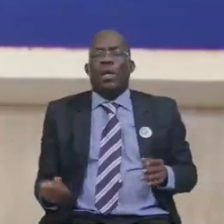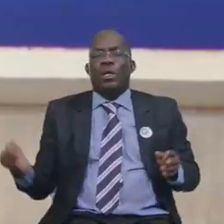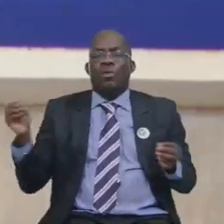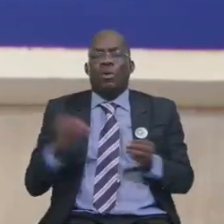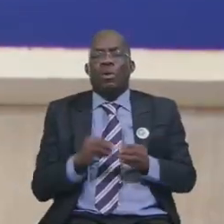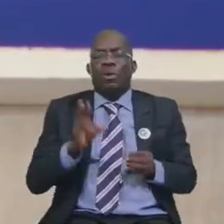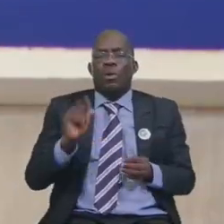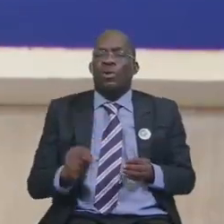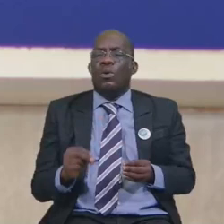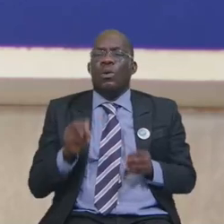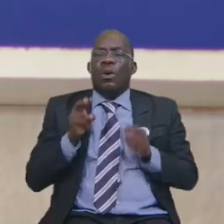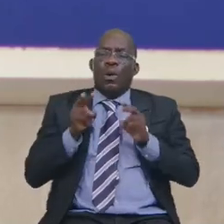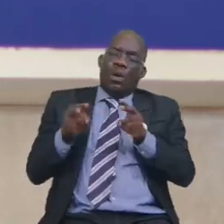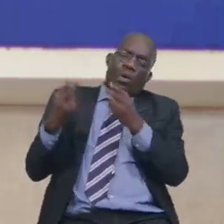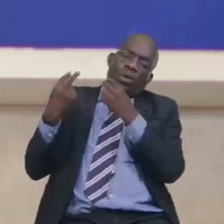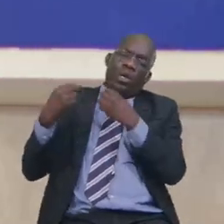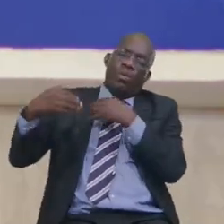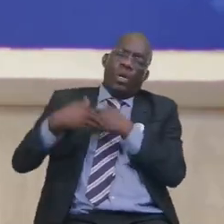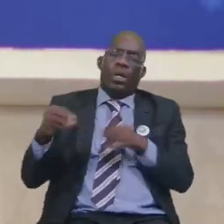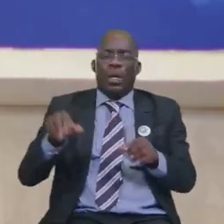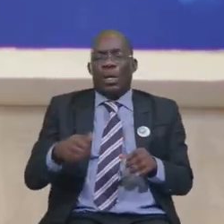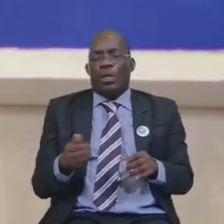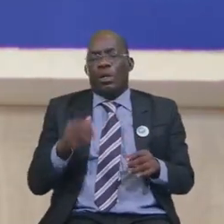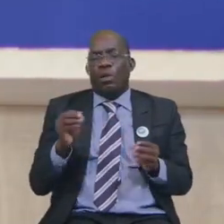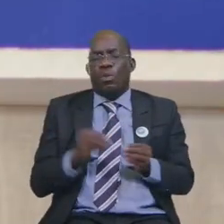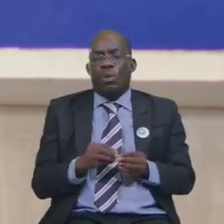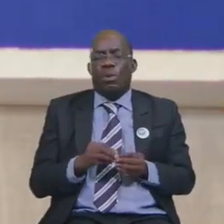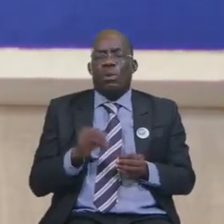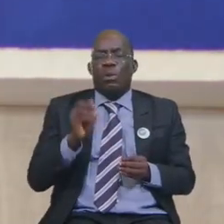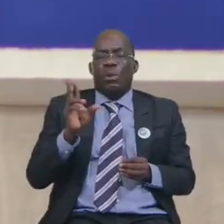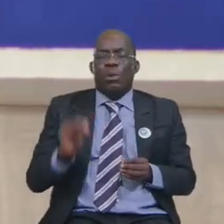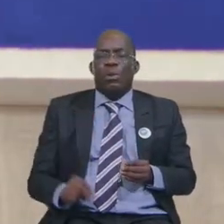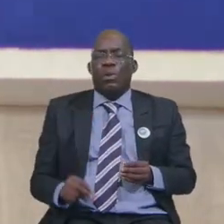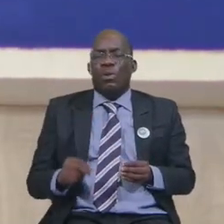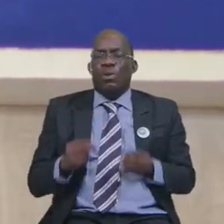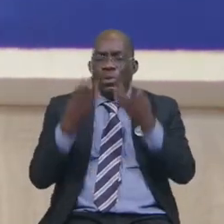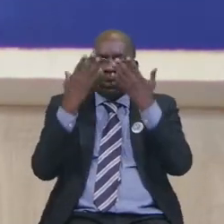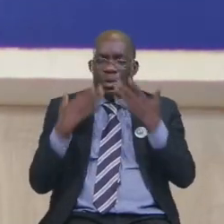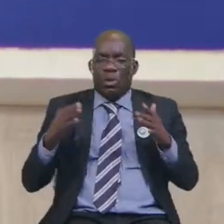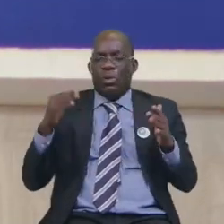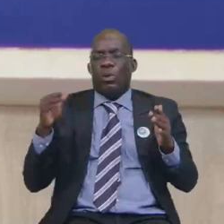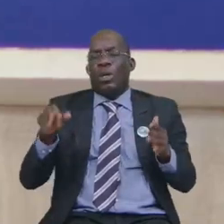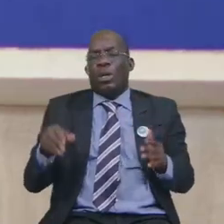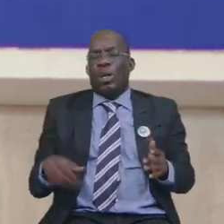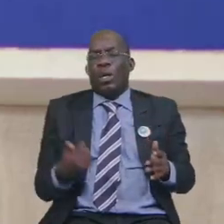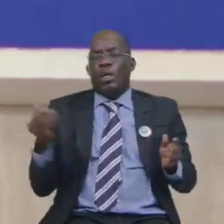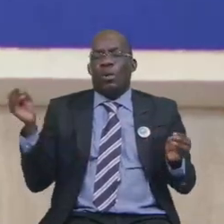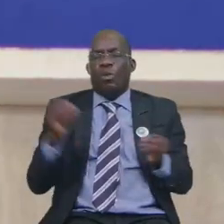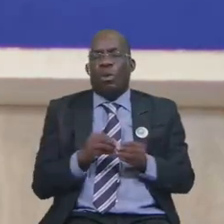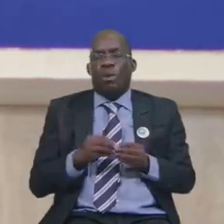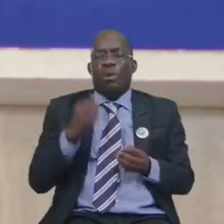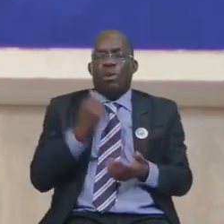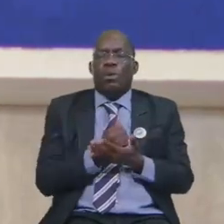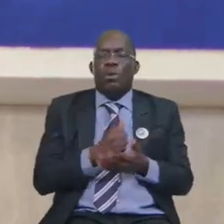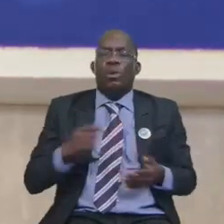personne ne regarde plus en arrière plus de tristesse nous prions que tu